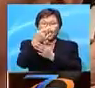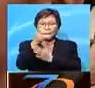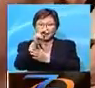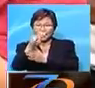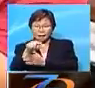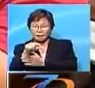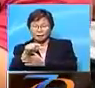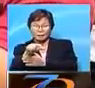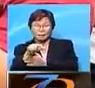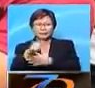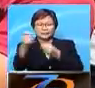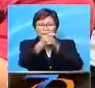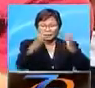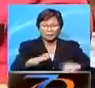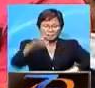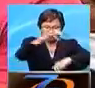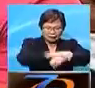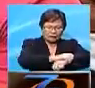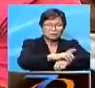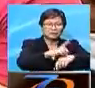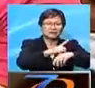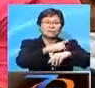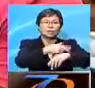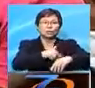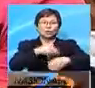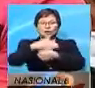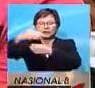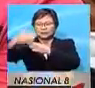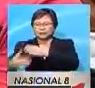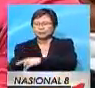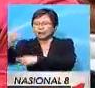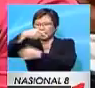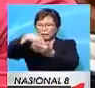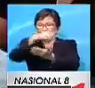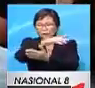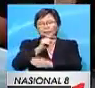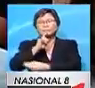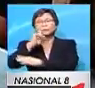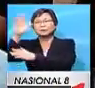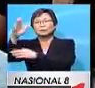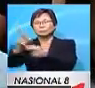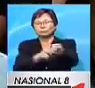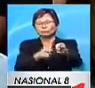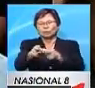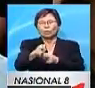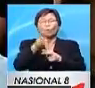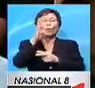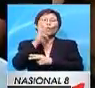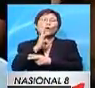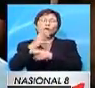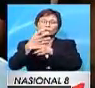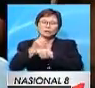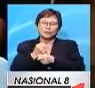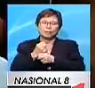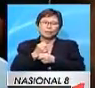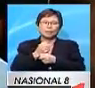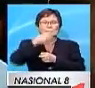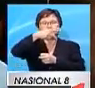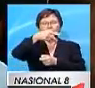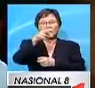chiong nelayan yang ditahan di Indonesia yang tamat hari ini dan berjanji untuk mengusahakan agar wanita itu mendapat taraf